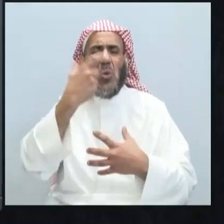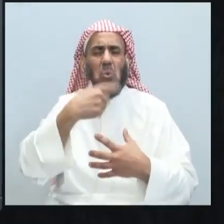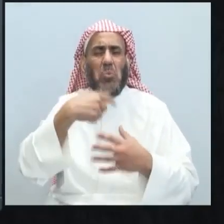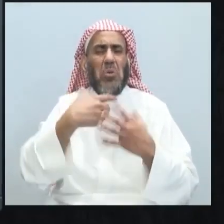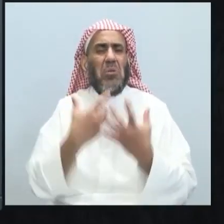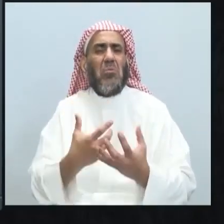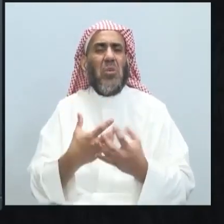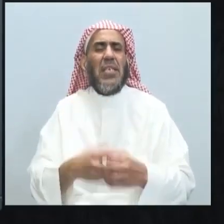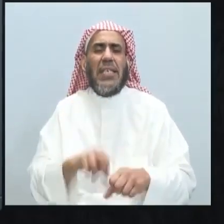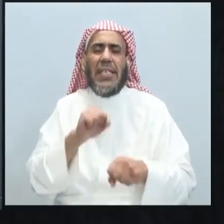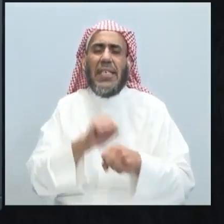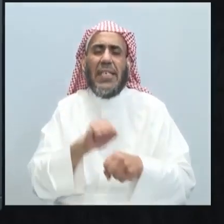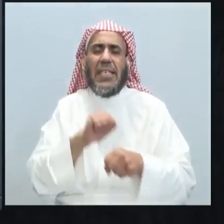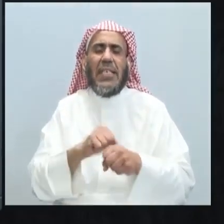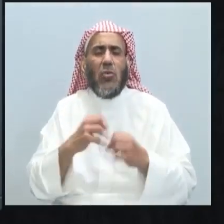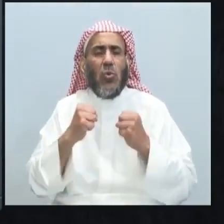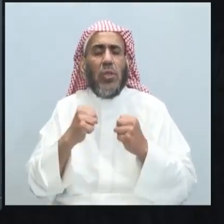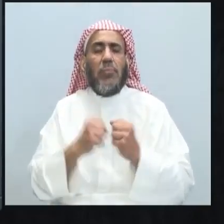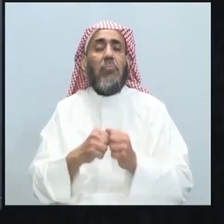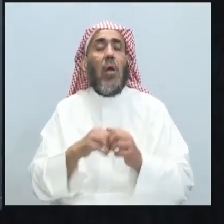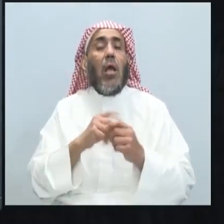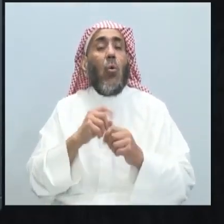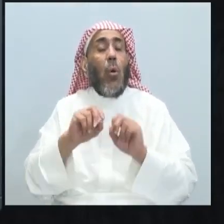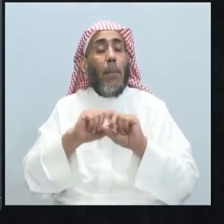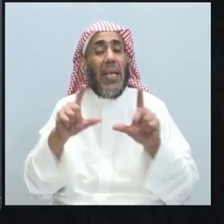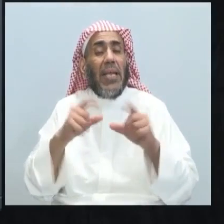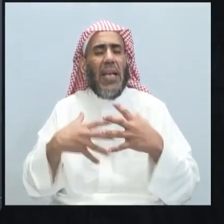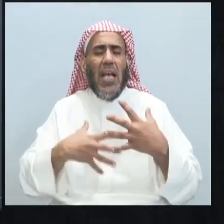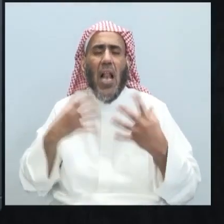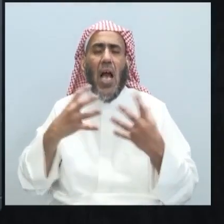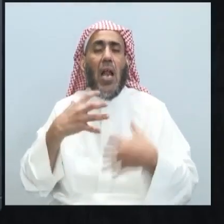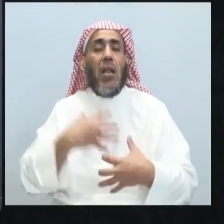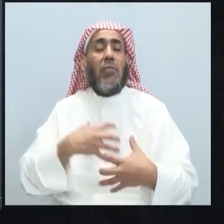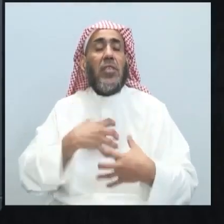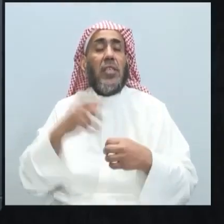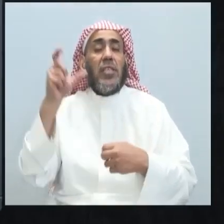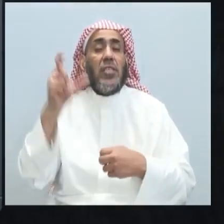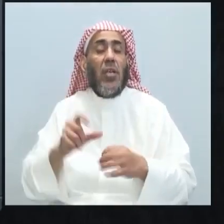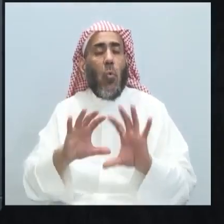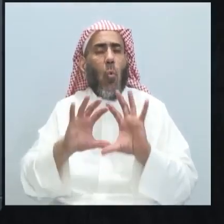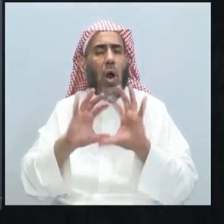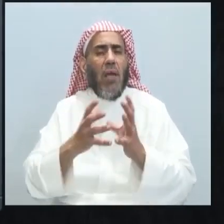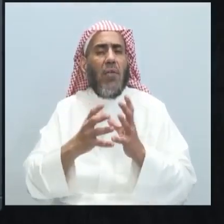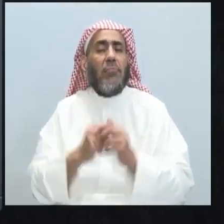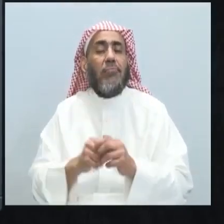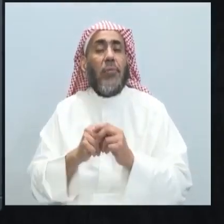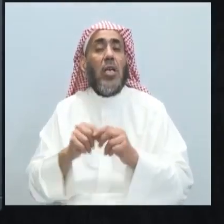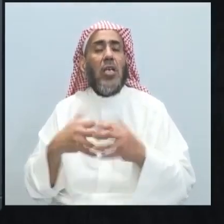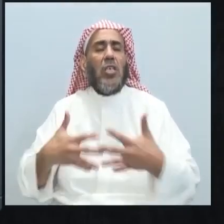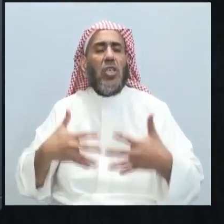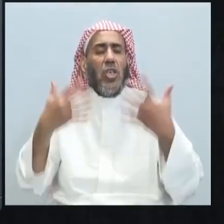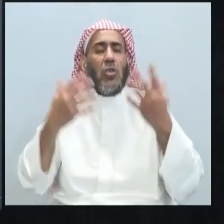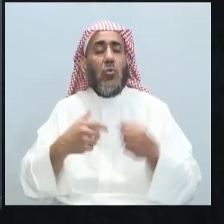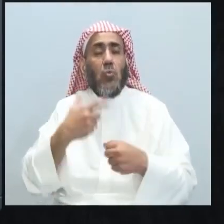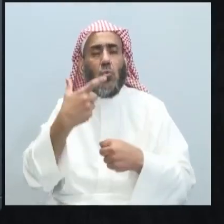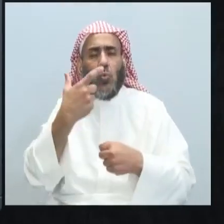واصبحت يعني درجه شده اعتيادي عليه هنا يبين حاله النفسيه عند الشاعر وكيف انه يعني في ذلك شعر دموعي